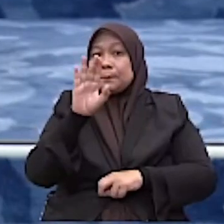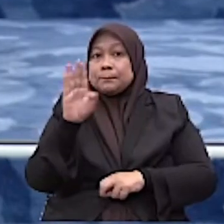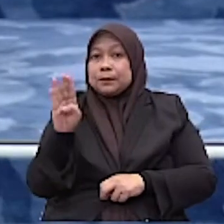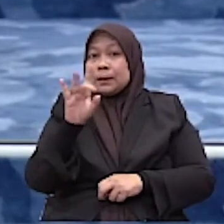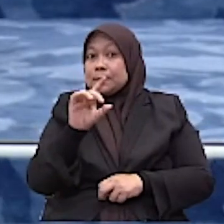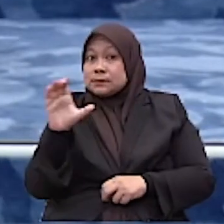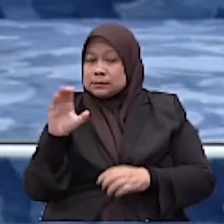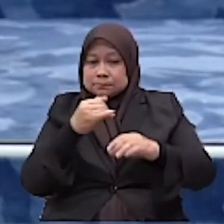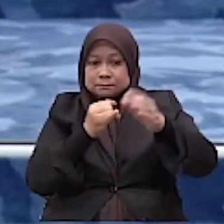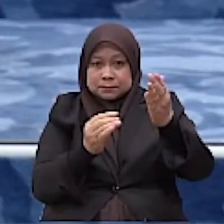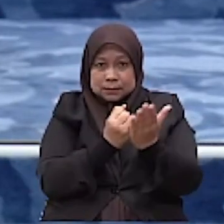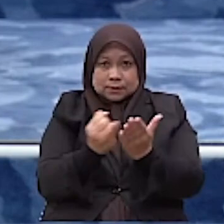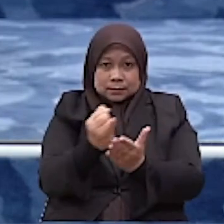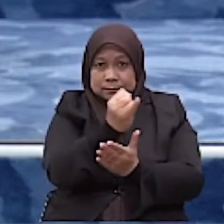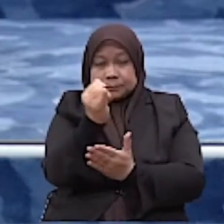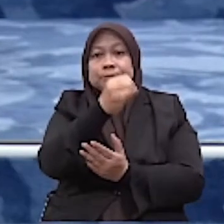8C adalah